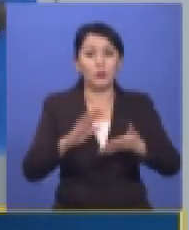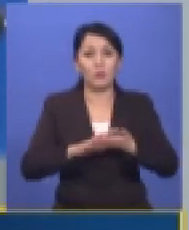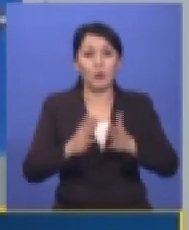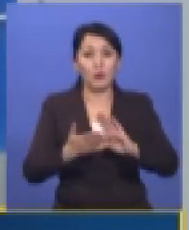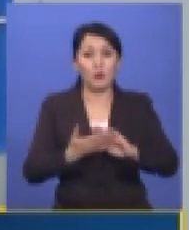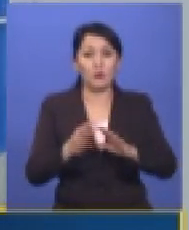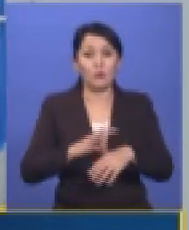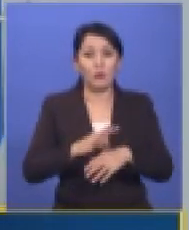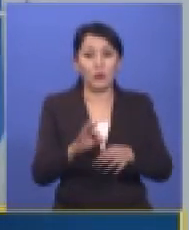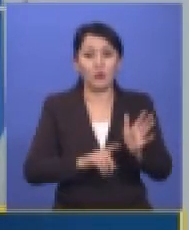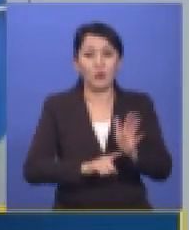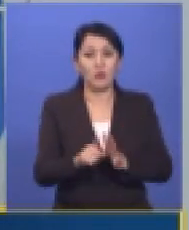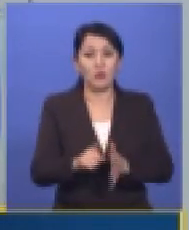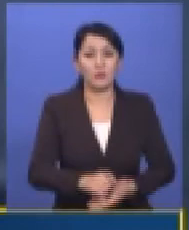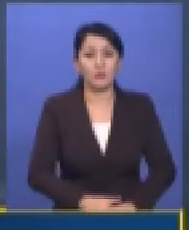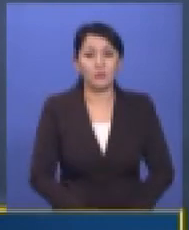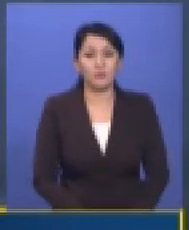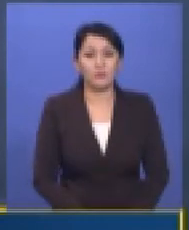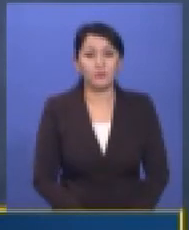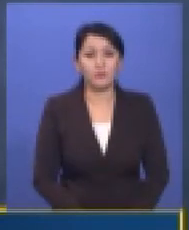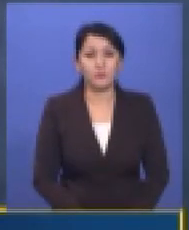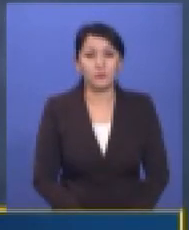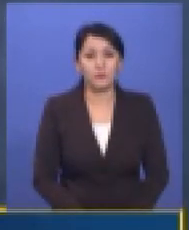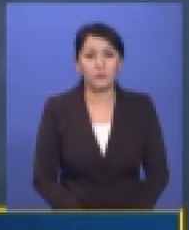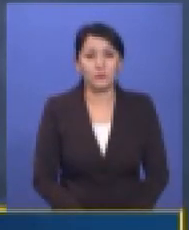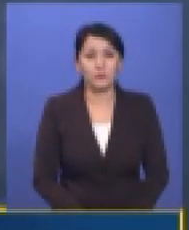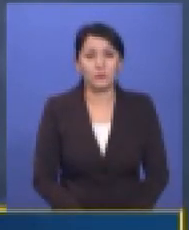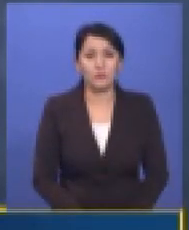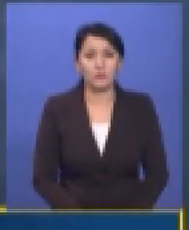келіссөздер жүргізуді бастаған. Аяулым Жолмұханова, Анастасия Дранияк, Рустам Тілеужанов, жаңалықтар қызметі.